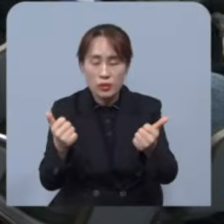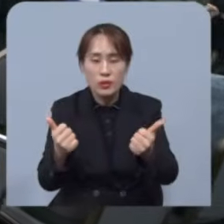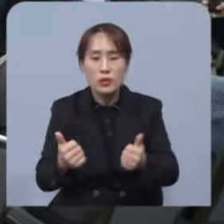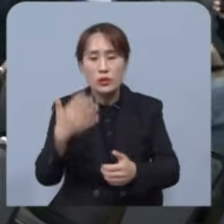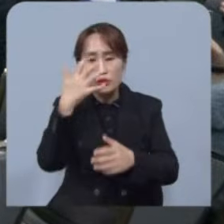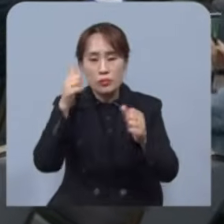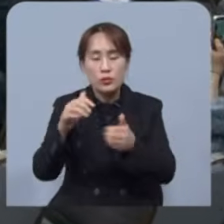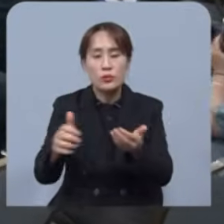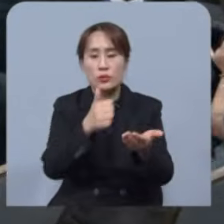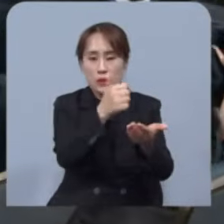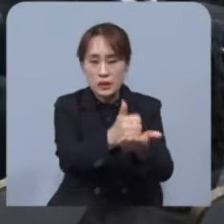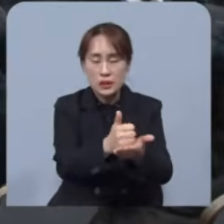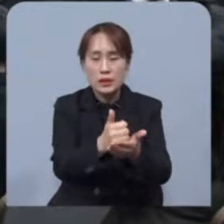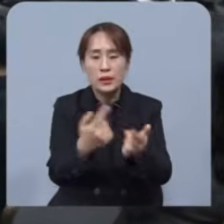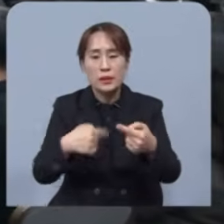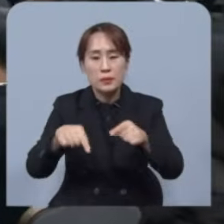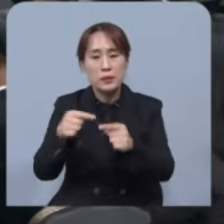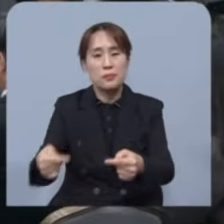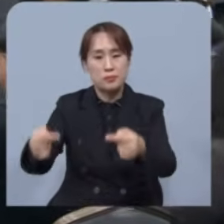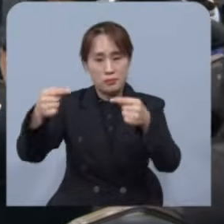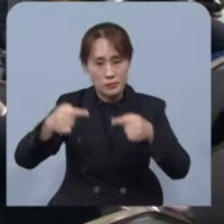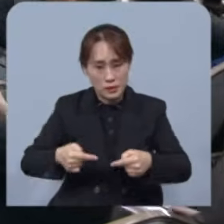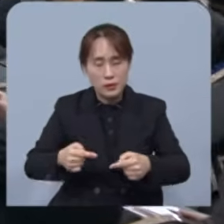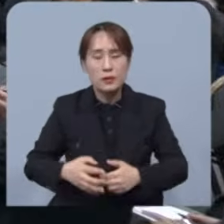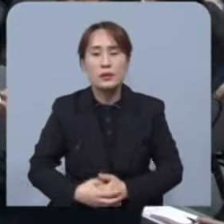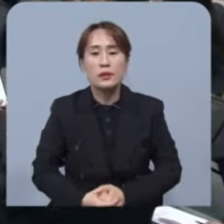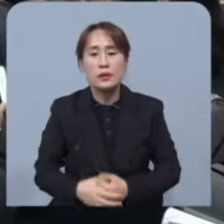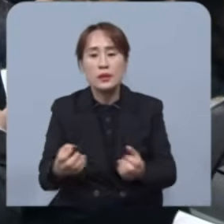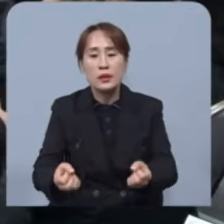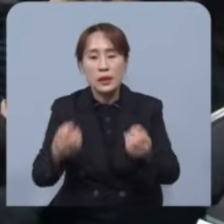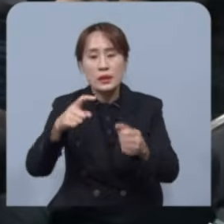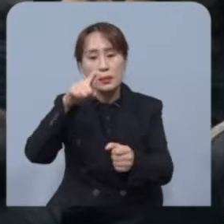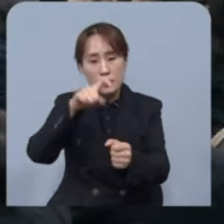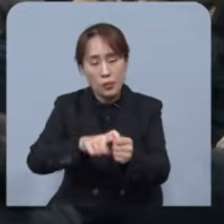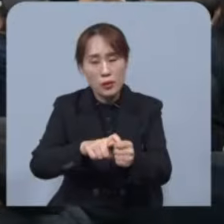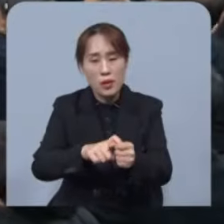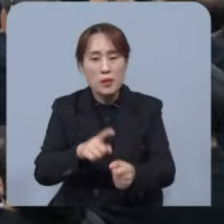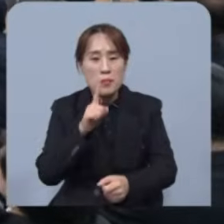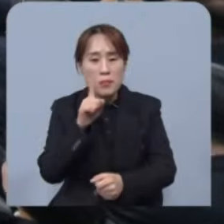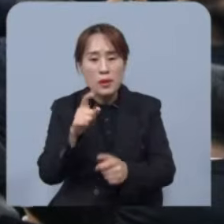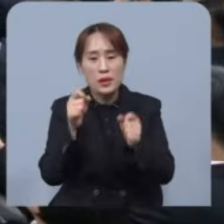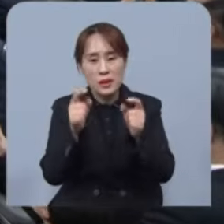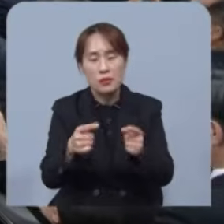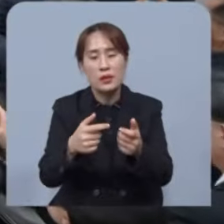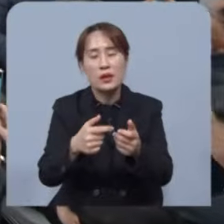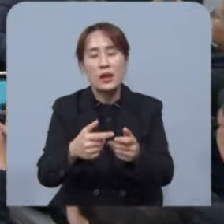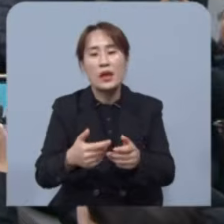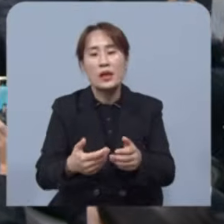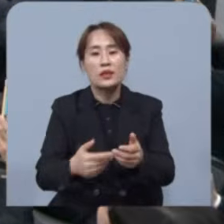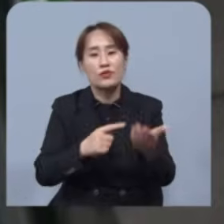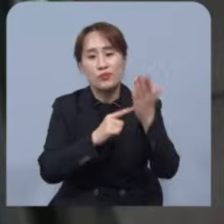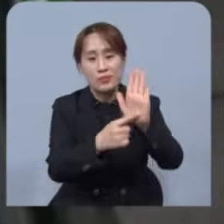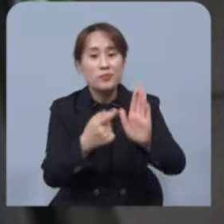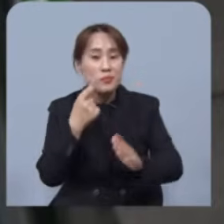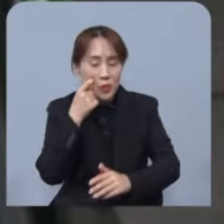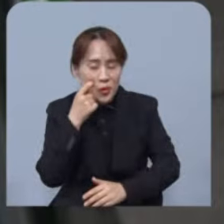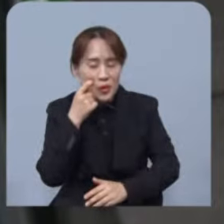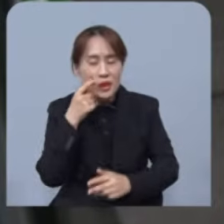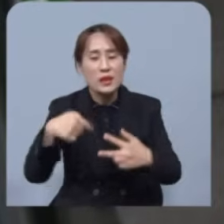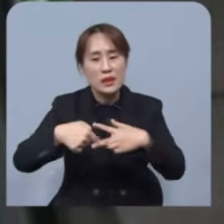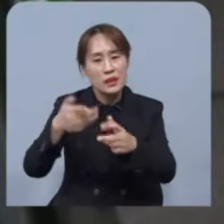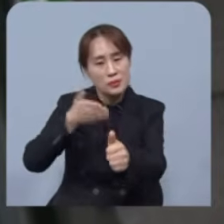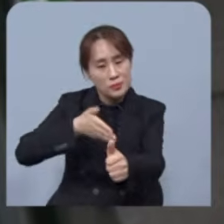국회의원분들과 충북도지사께서도 참석해 주셨는데요. 행사의 취지상 발언 기회를 별도로 드리지 못하는 점 너른